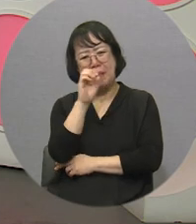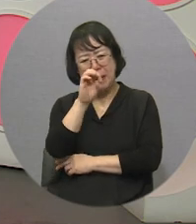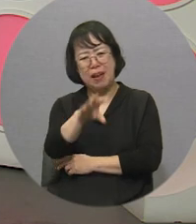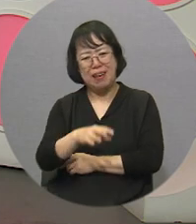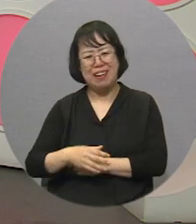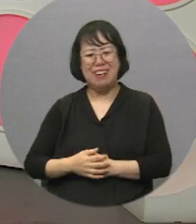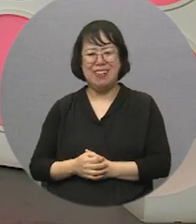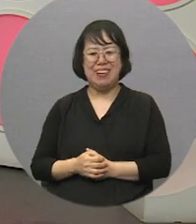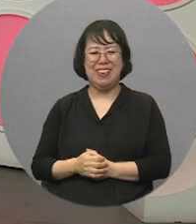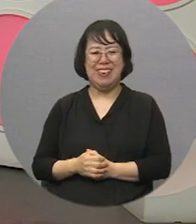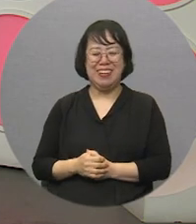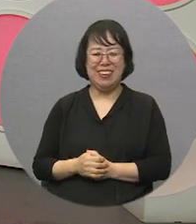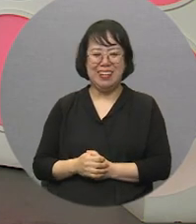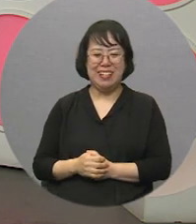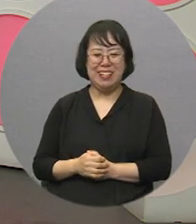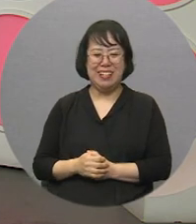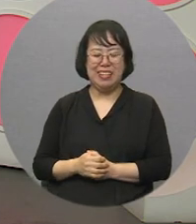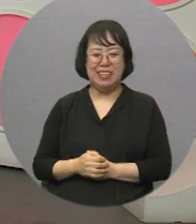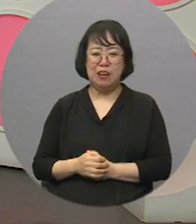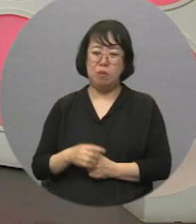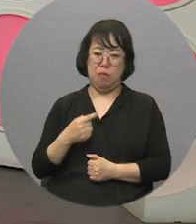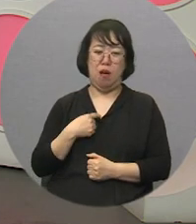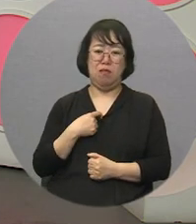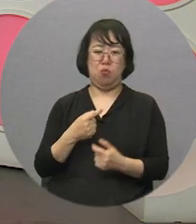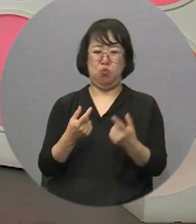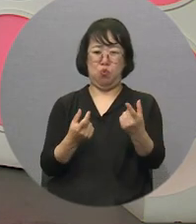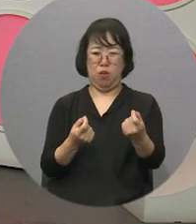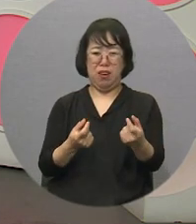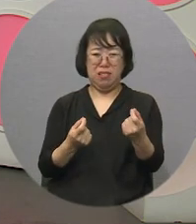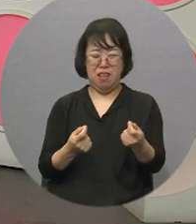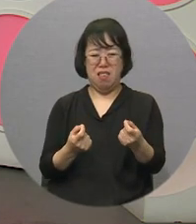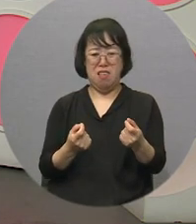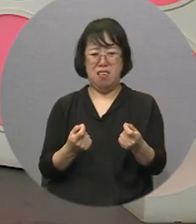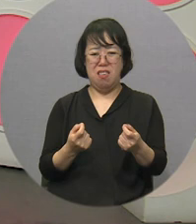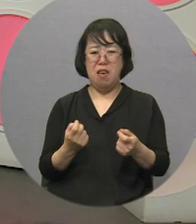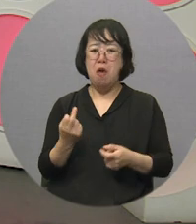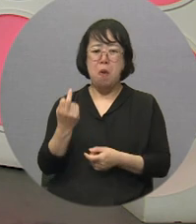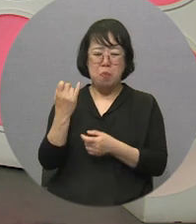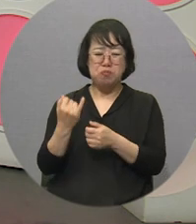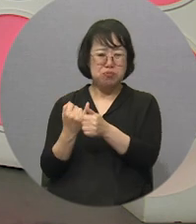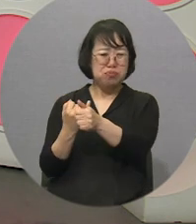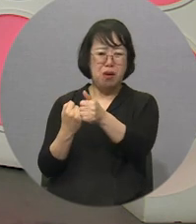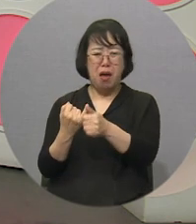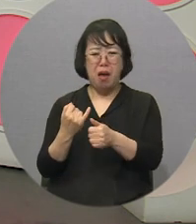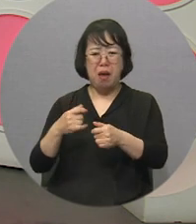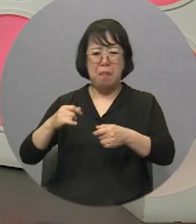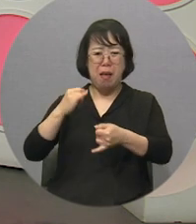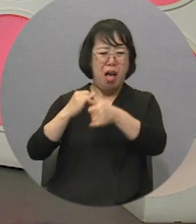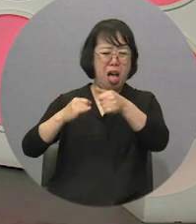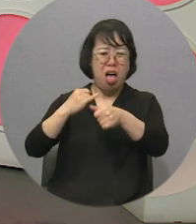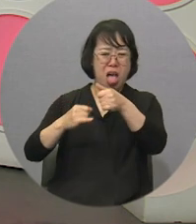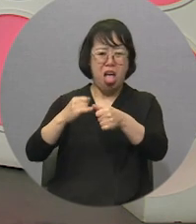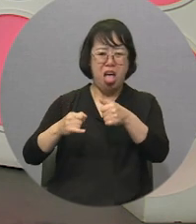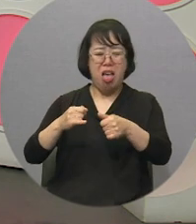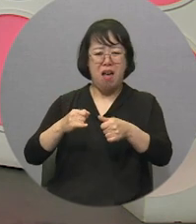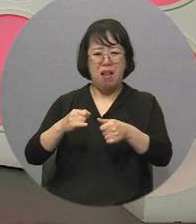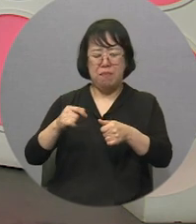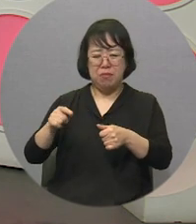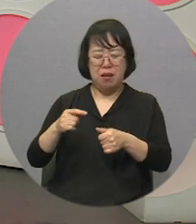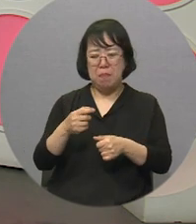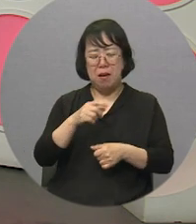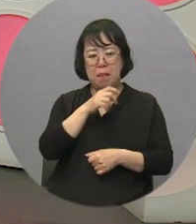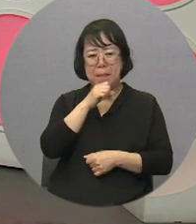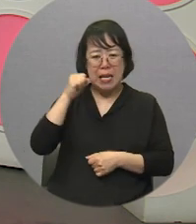이야기를 했습니다. 나도 네 형부랑 심하게 싸우면 밥을 같이 안 먹어. 그냥 차려만